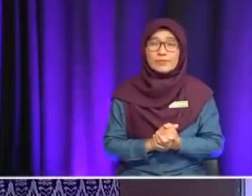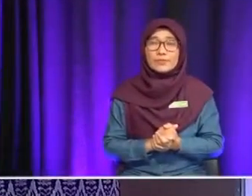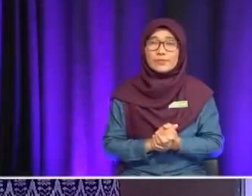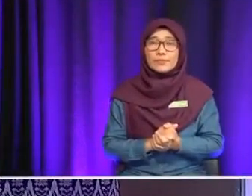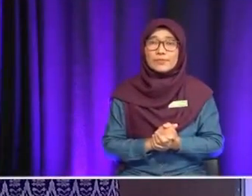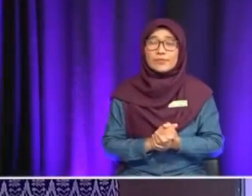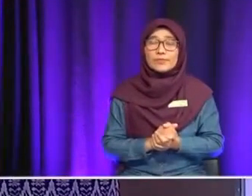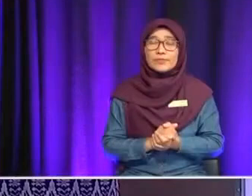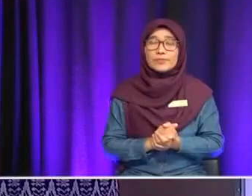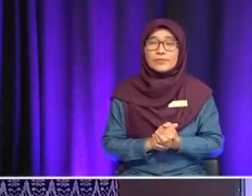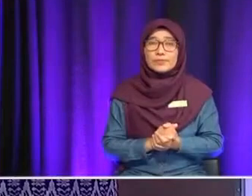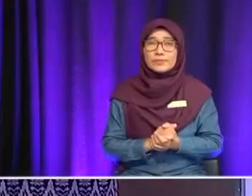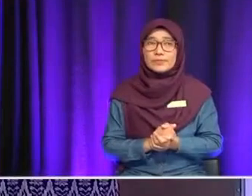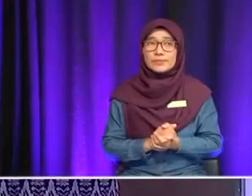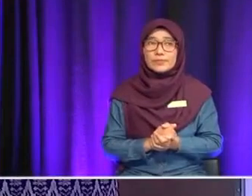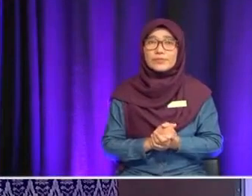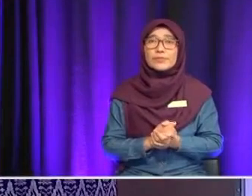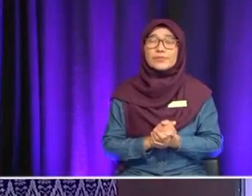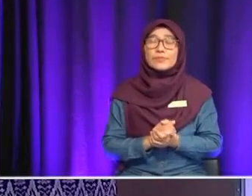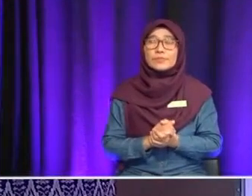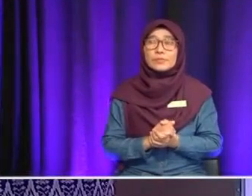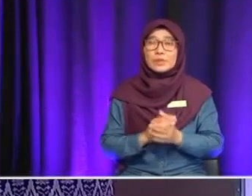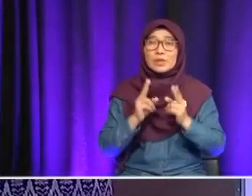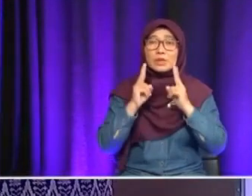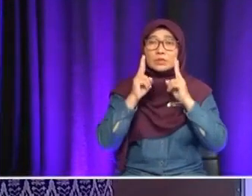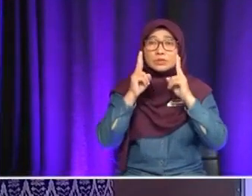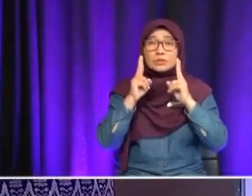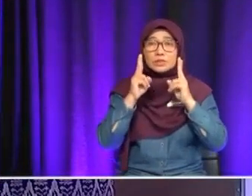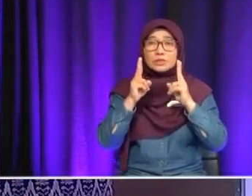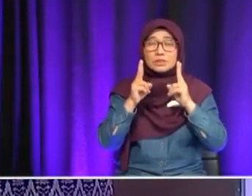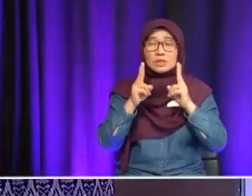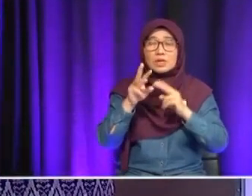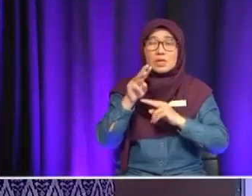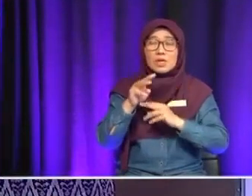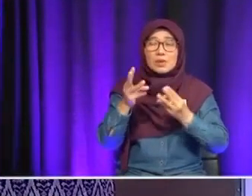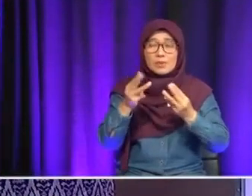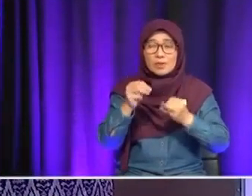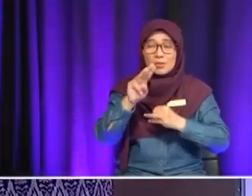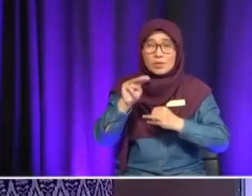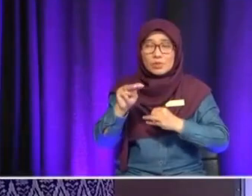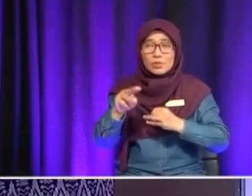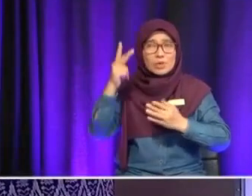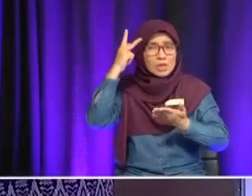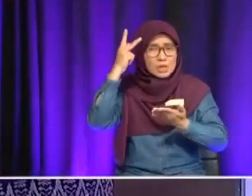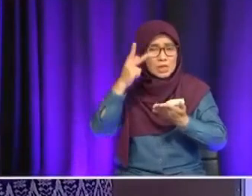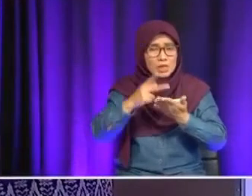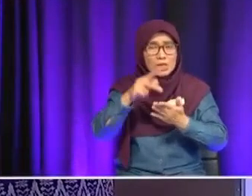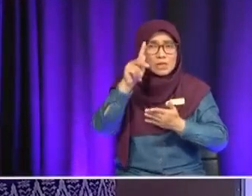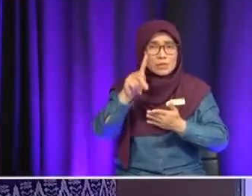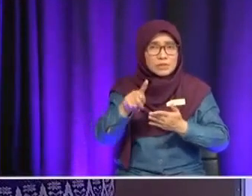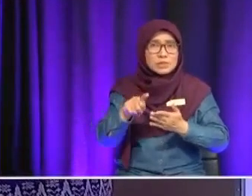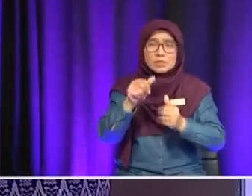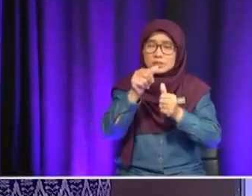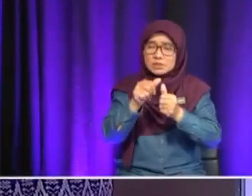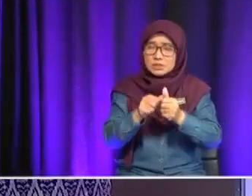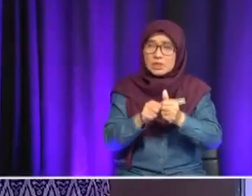talian. Okey, Ustazah ingin supaya murid-murid dapat kenal pasti setiap apa urusan kita